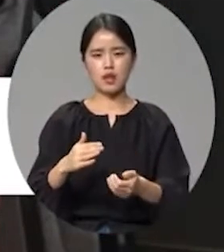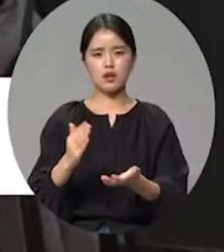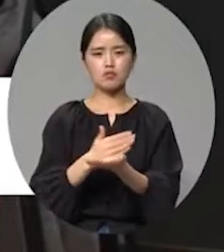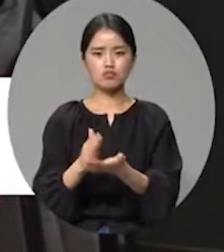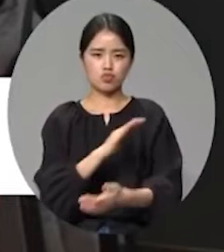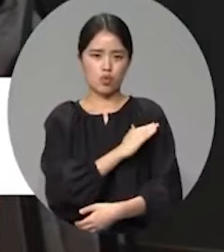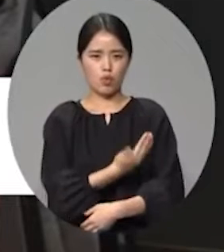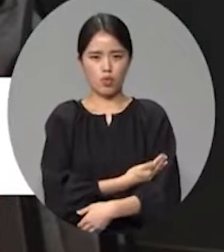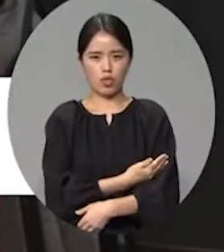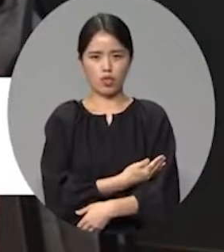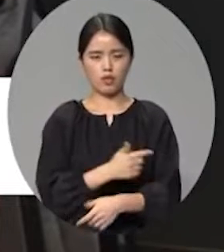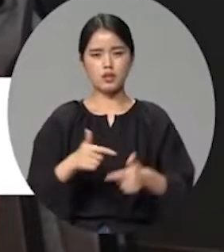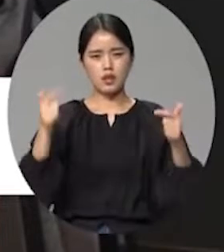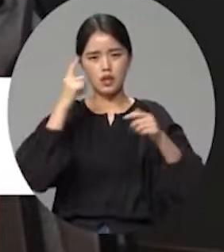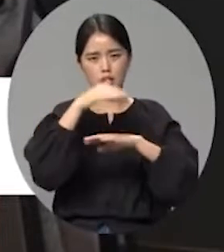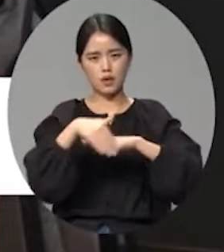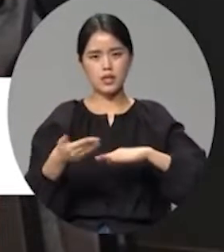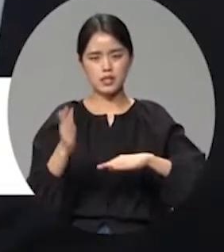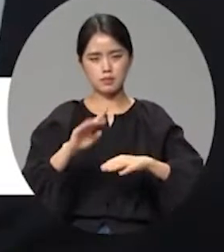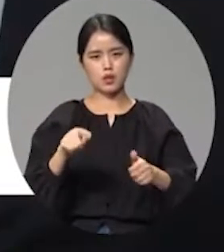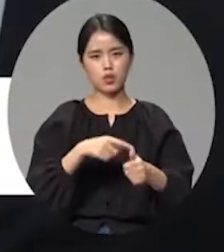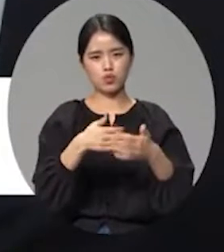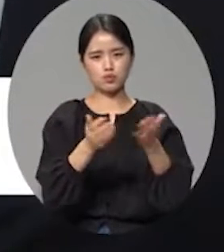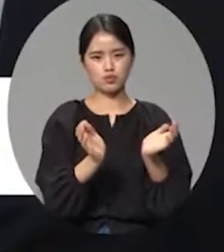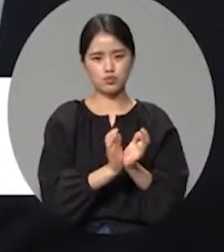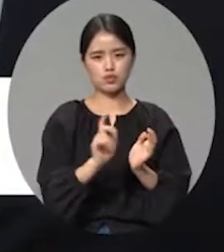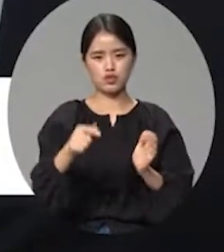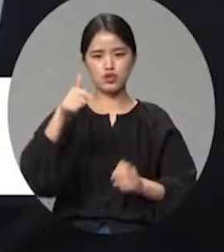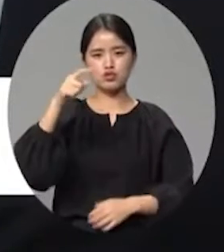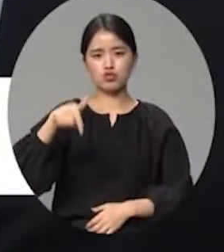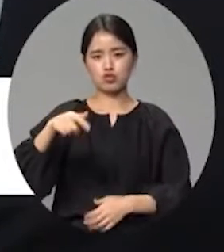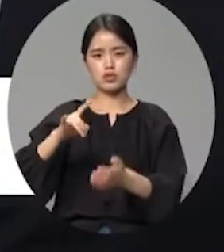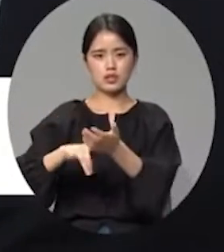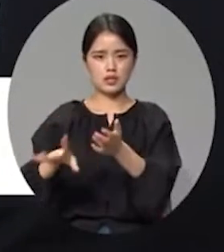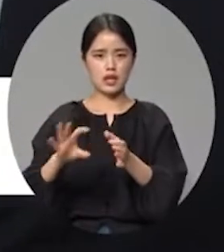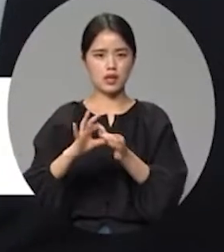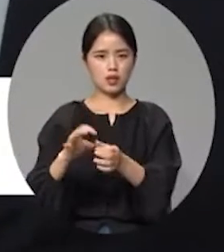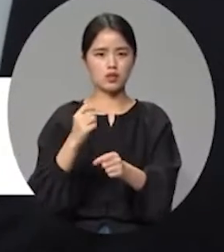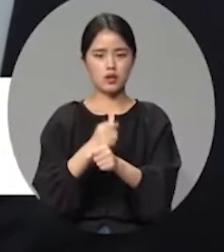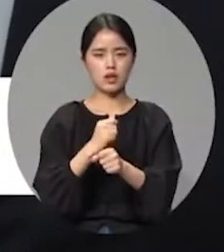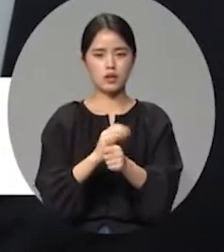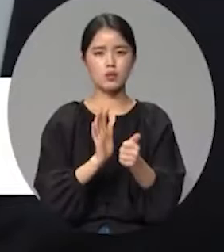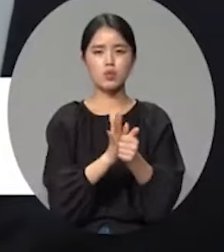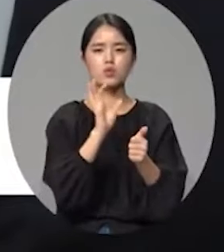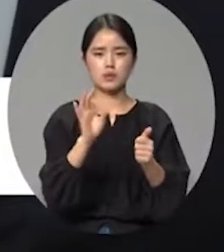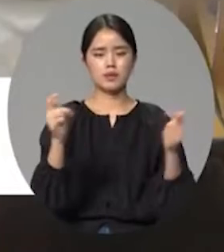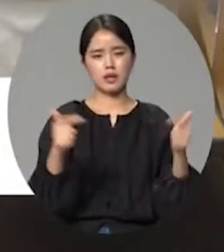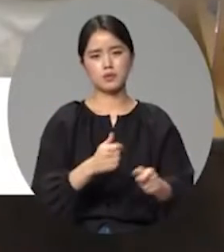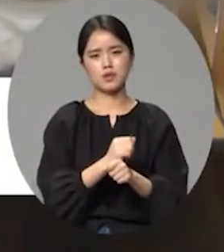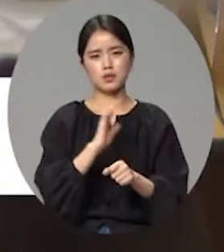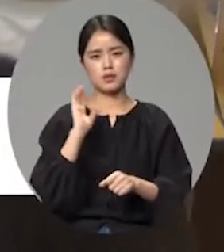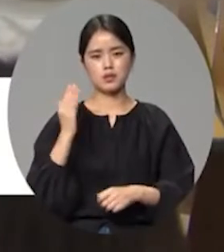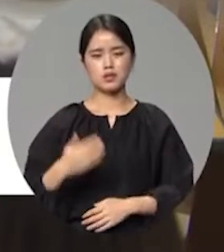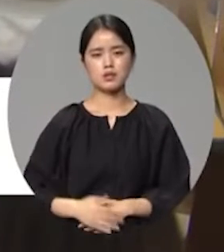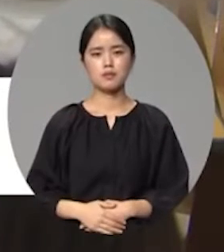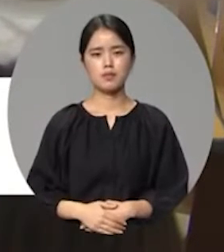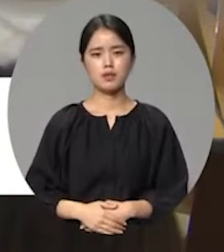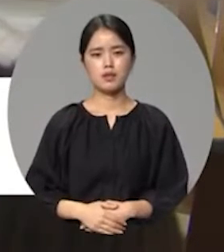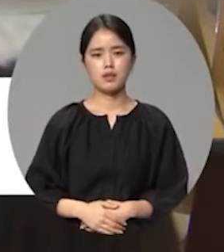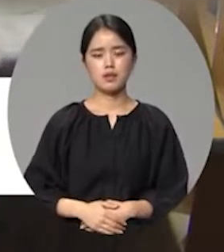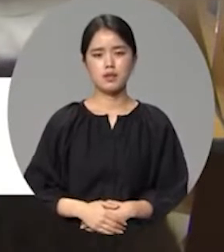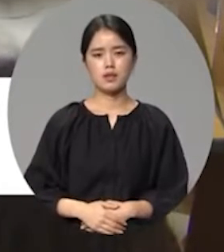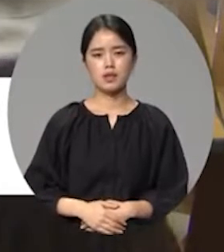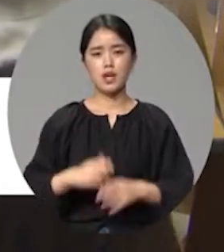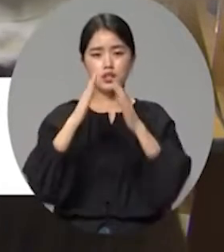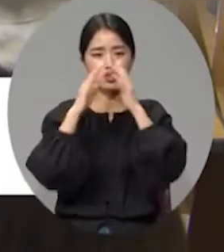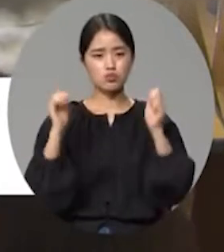데 결과적으로 교육 분야에서는 국세와 연동되어 있는 지방 교육 재정 교부금 이 감소하게 됐습니다 전국 의 경우 2년